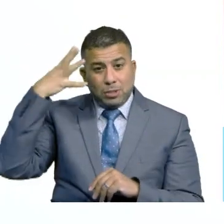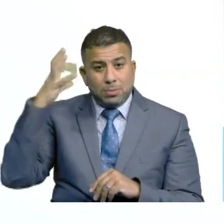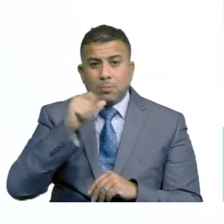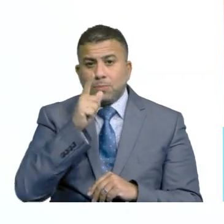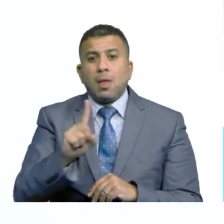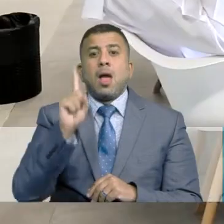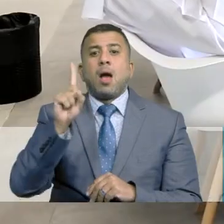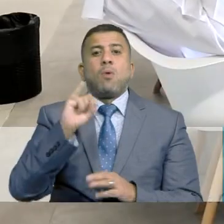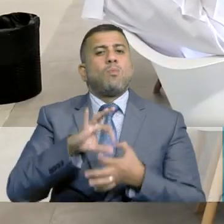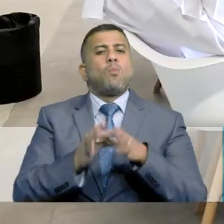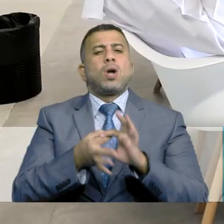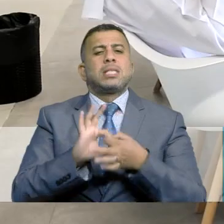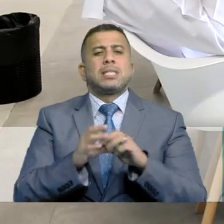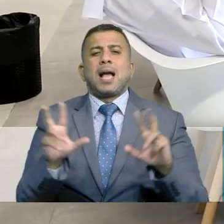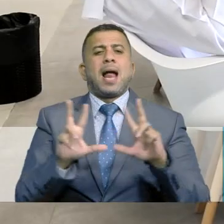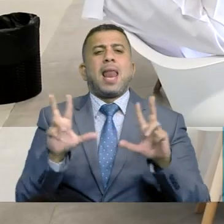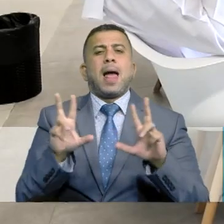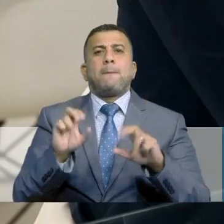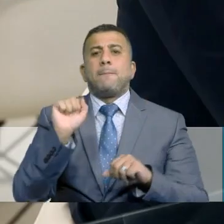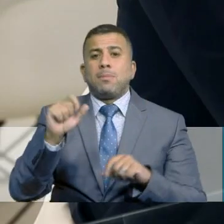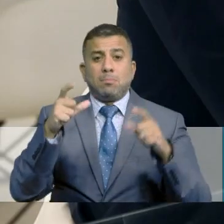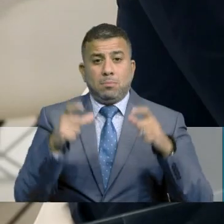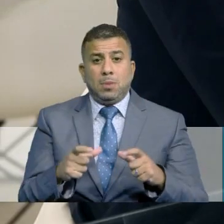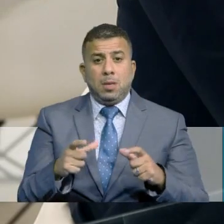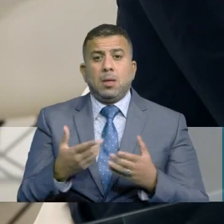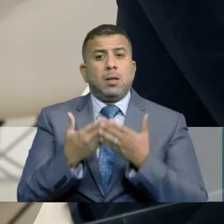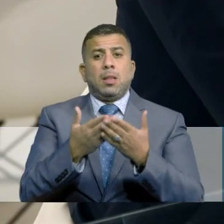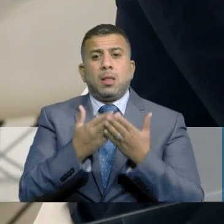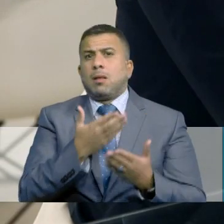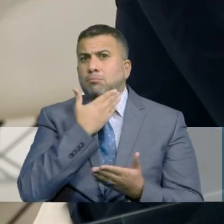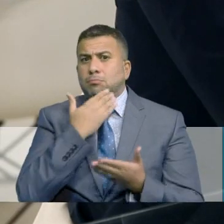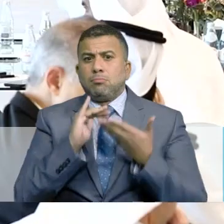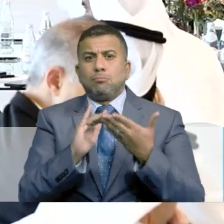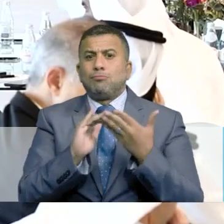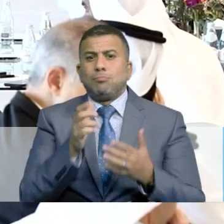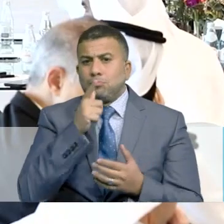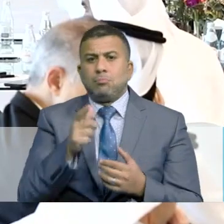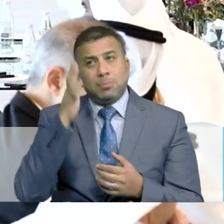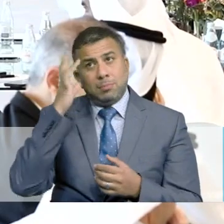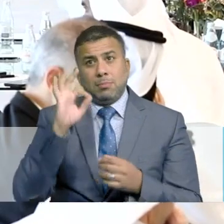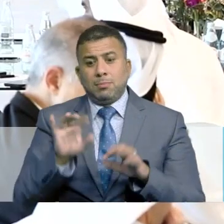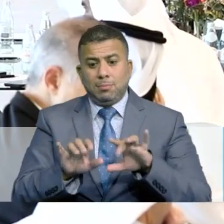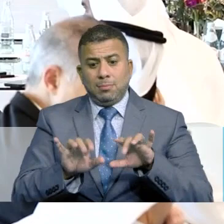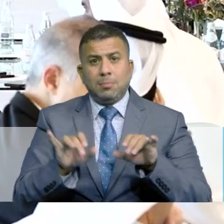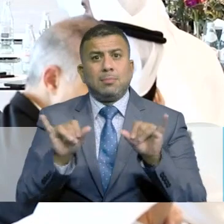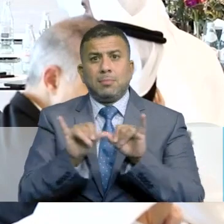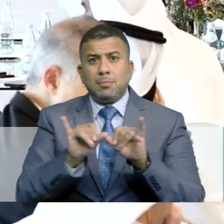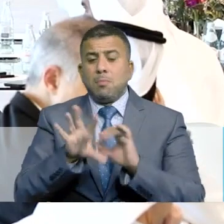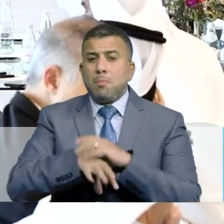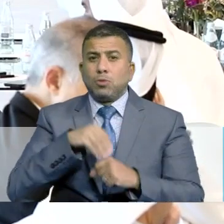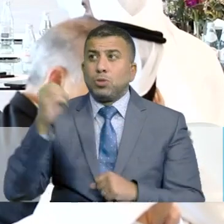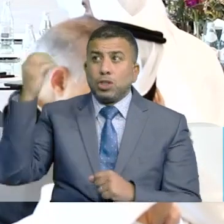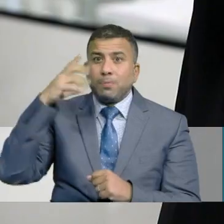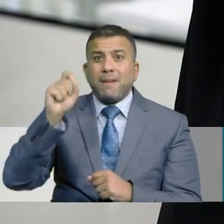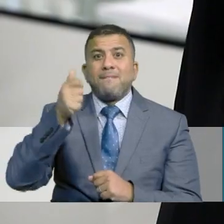لتكون أول مؤسسة إعلامية في المنطقة تقدم جميع خدماتها باستخدام الذكاء الاصطناعي، ومشروع